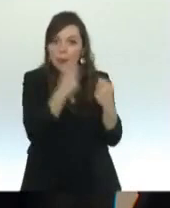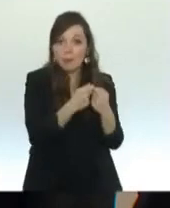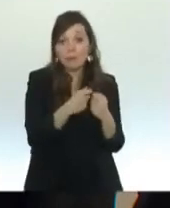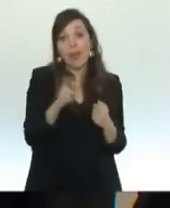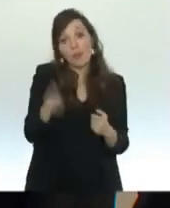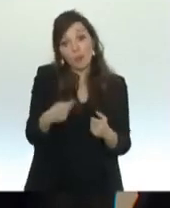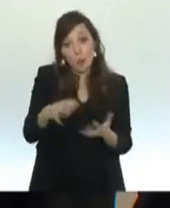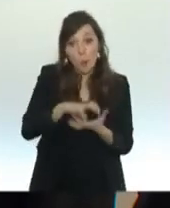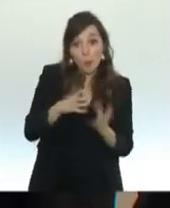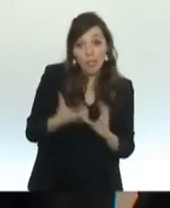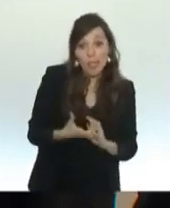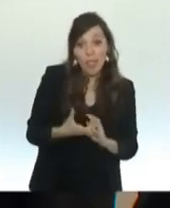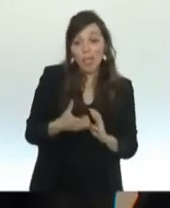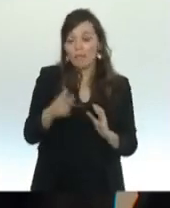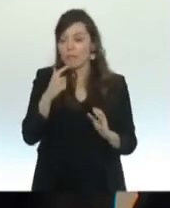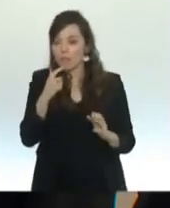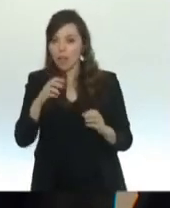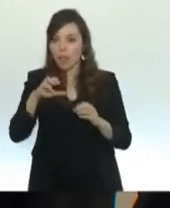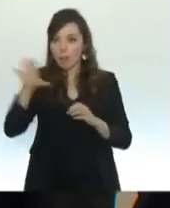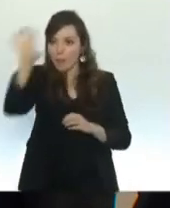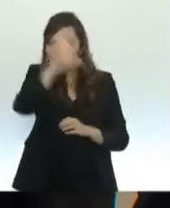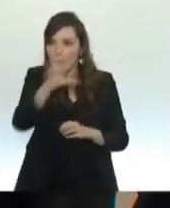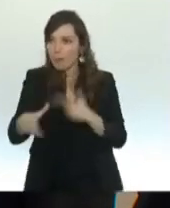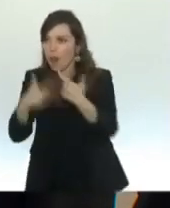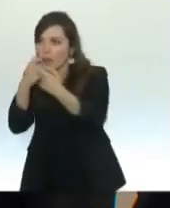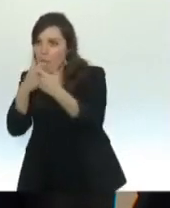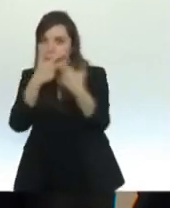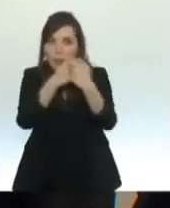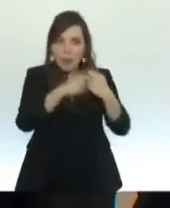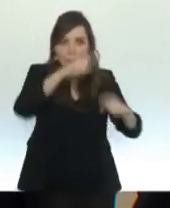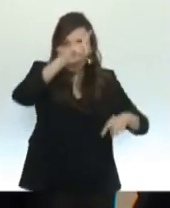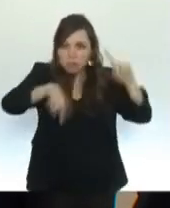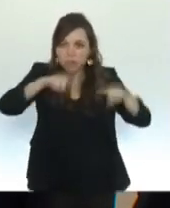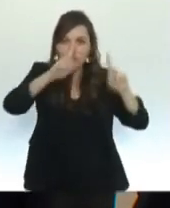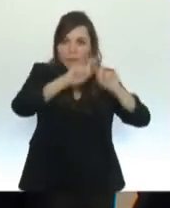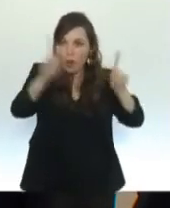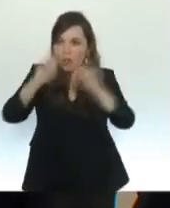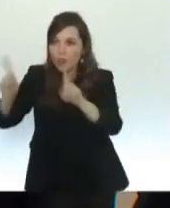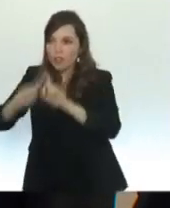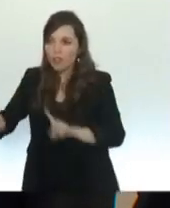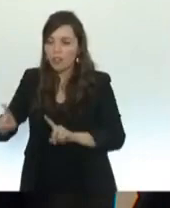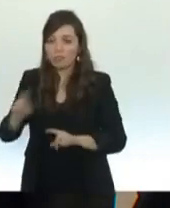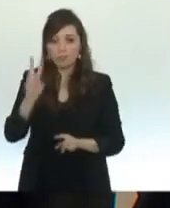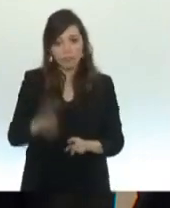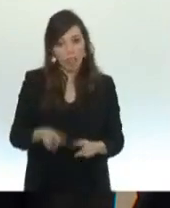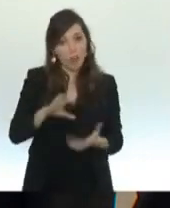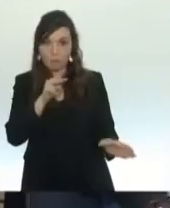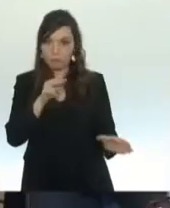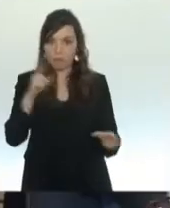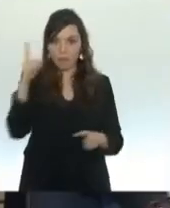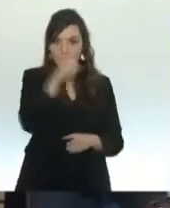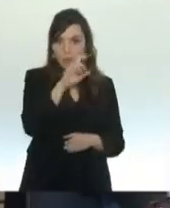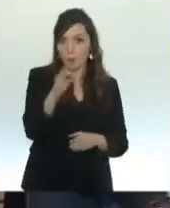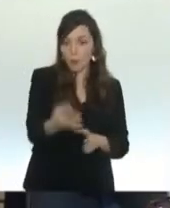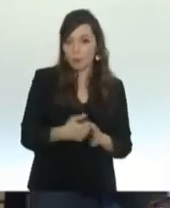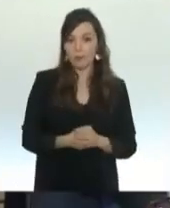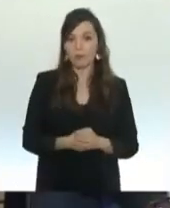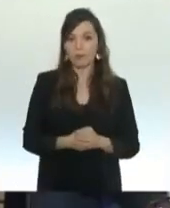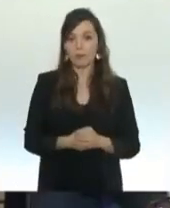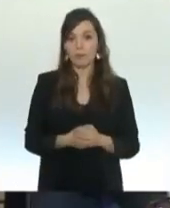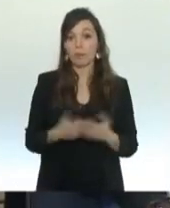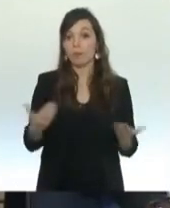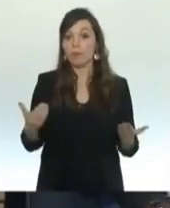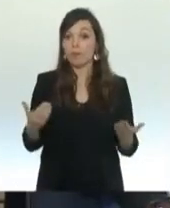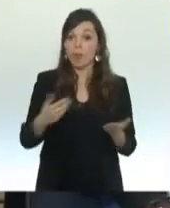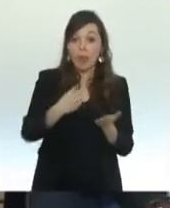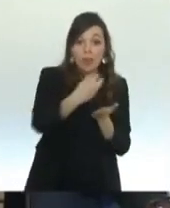graphique qui est le plus visiblement problématique au lieu de ça on avait droit à des questions qui les intéressaient eux sur le probable